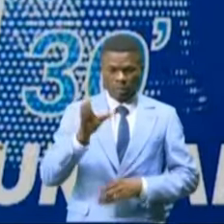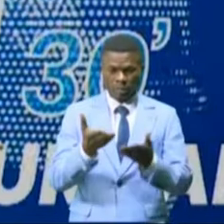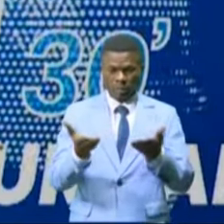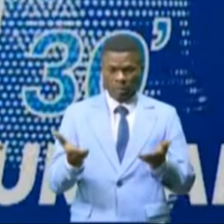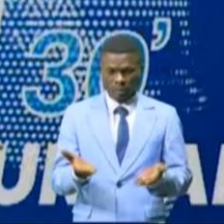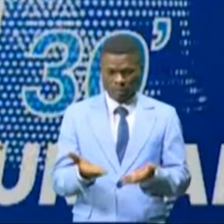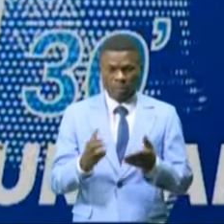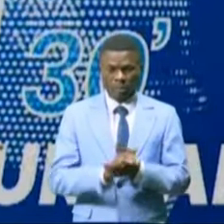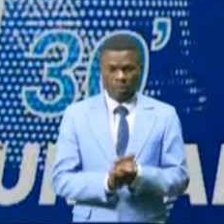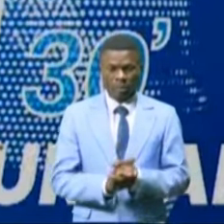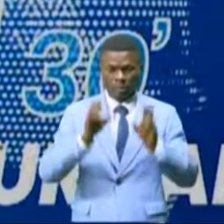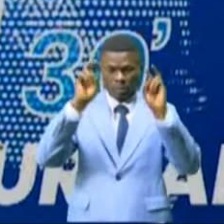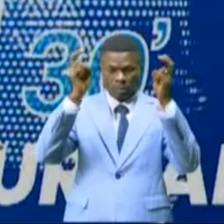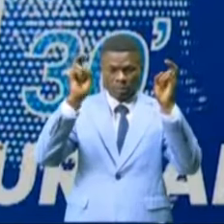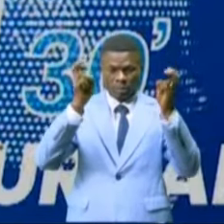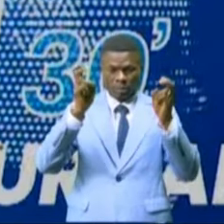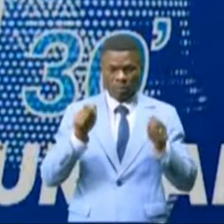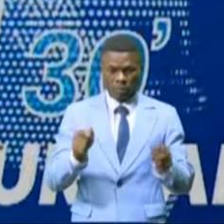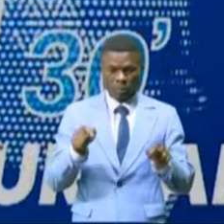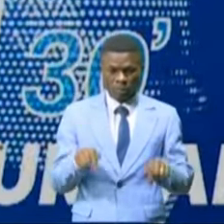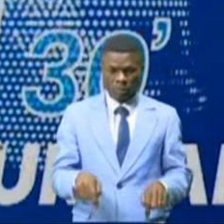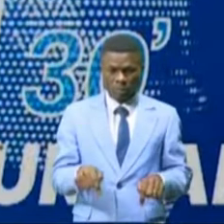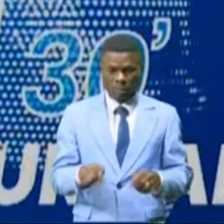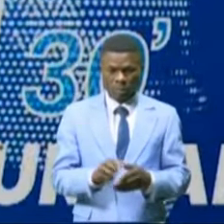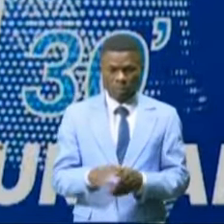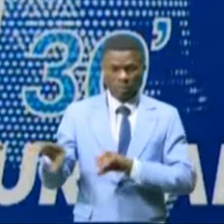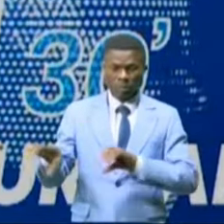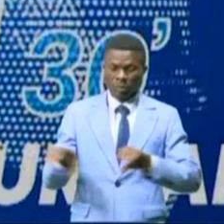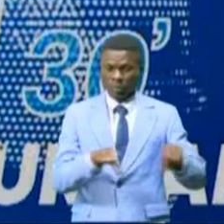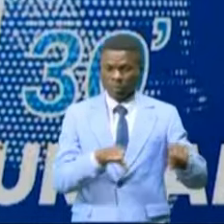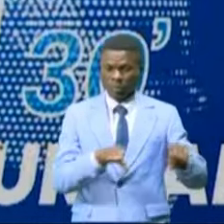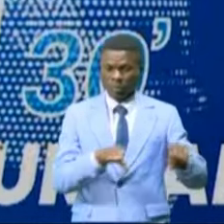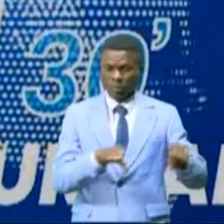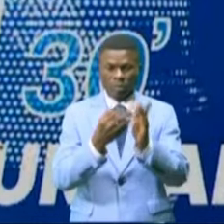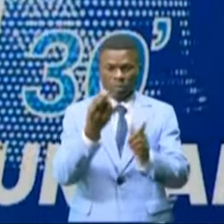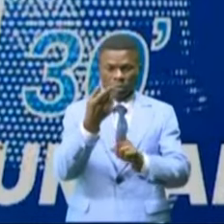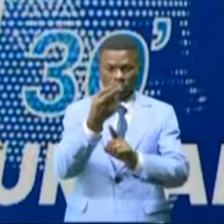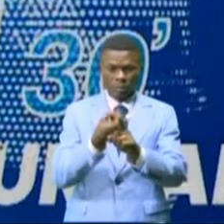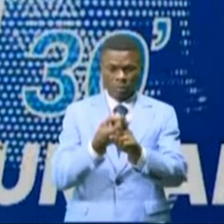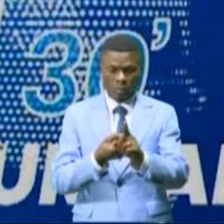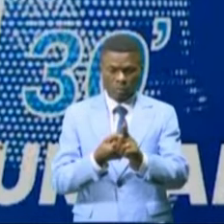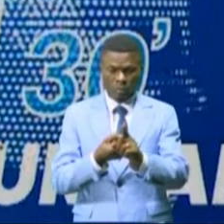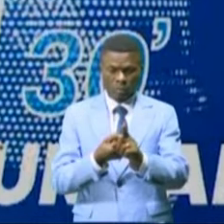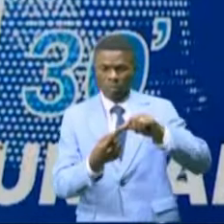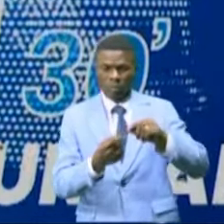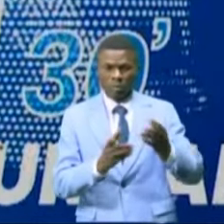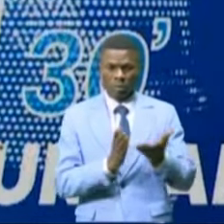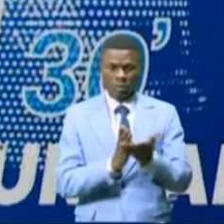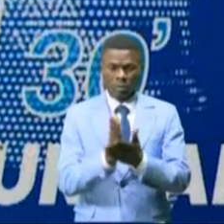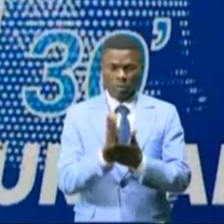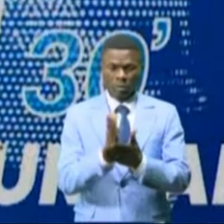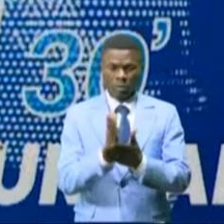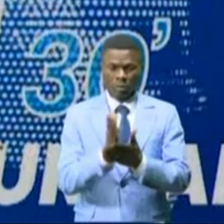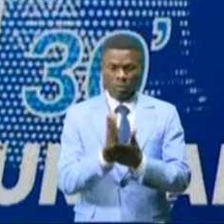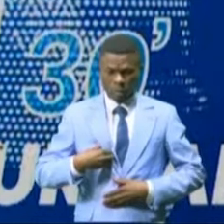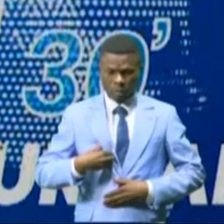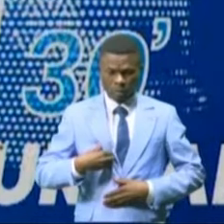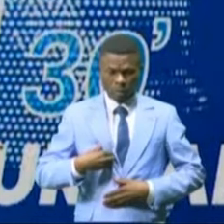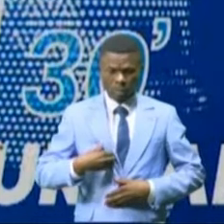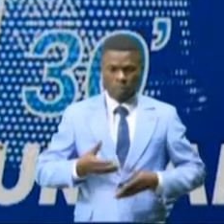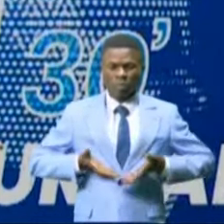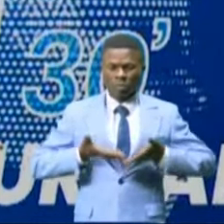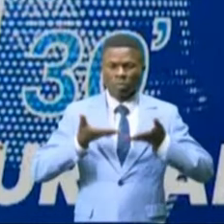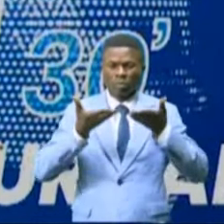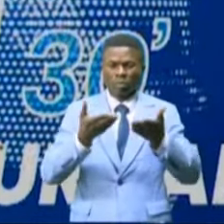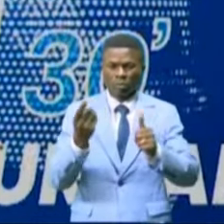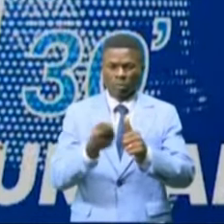nationale congolaise. Au sommaire de ce journal, les manifestations du 8e journée consacrée à des femmes